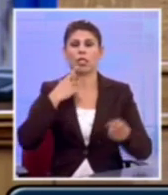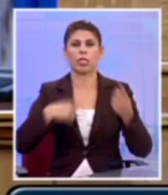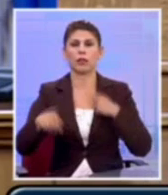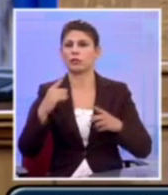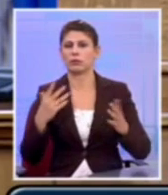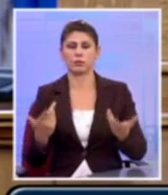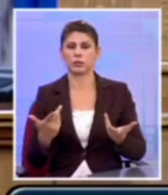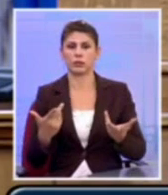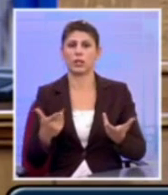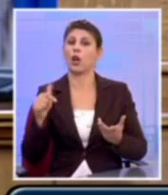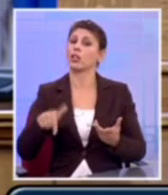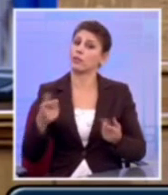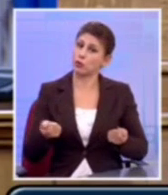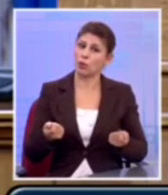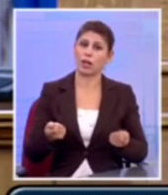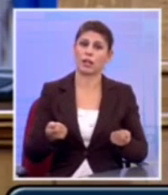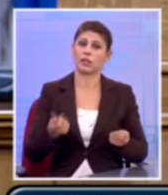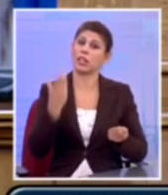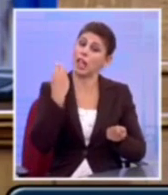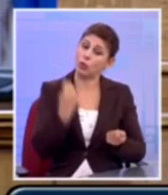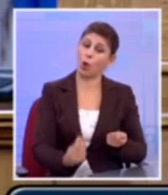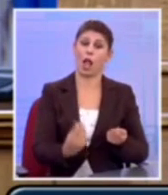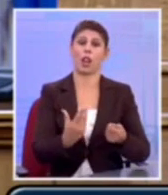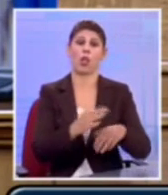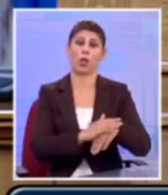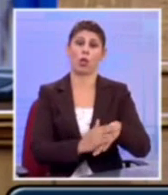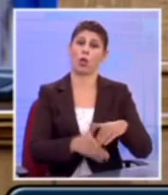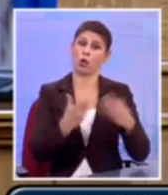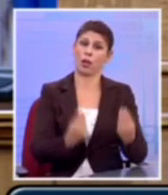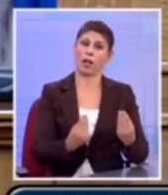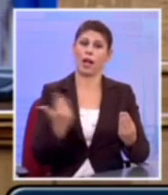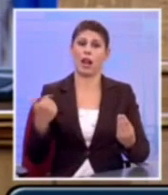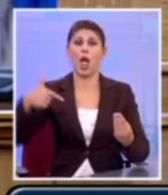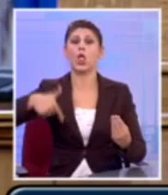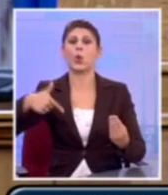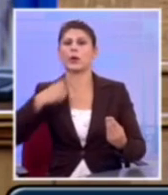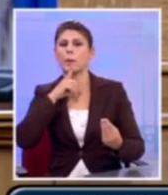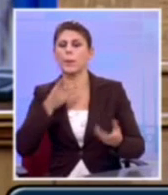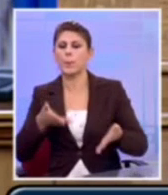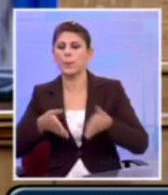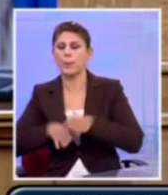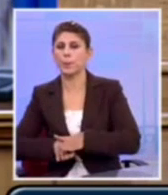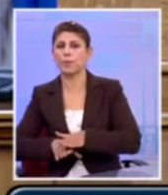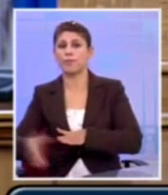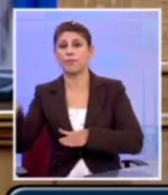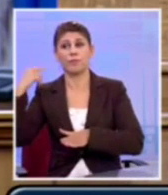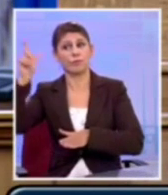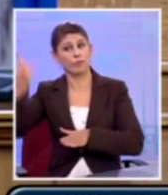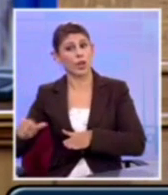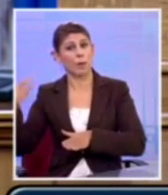προφασιζόμενος ότι το κάνει και για το καλό του. Παρασιωπά όμως ότι επί πρωθυπουργίας